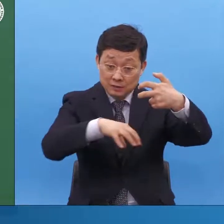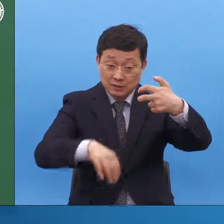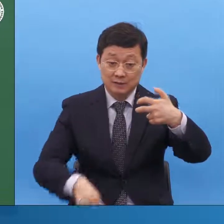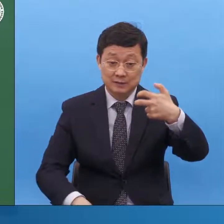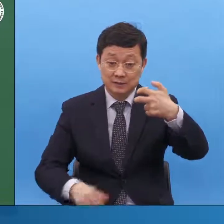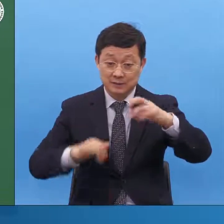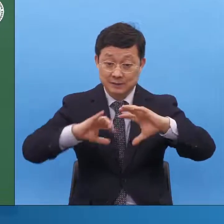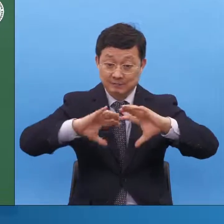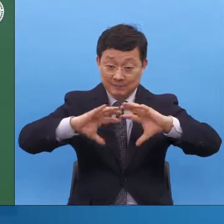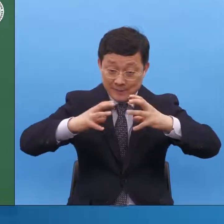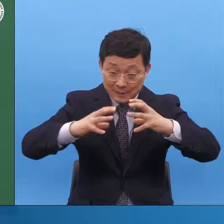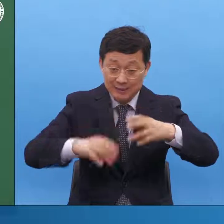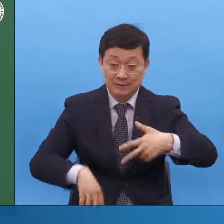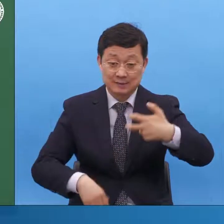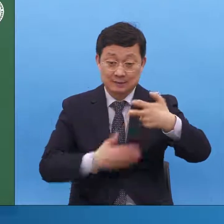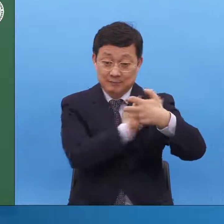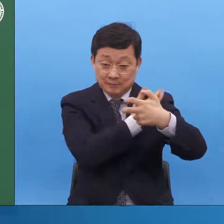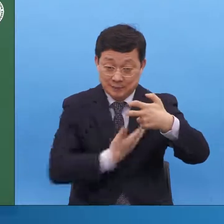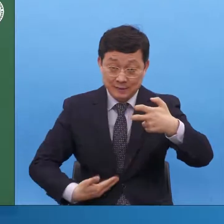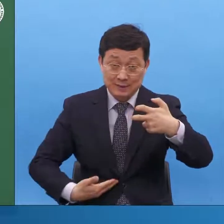나라, 여러분 업이